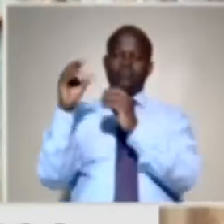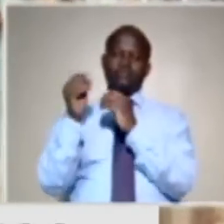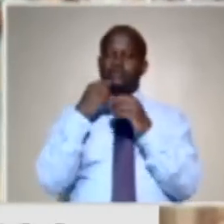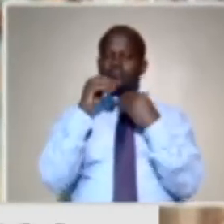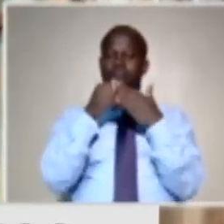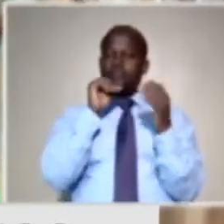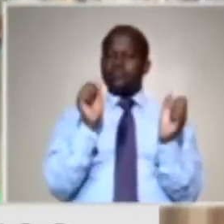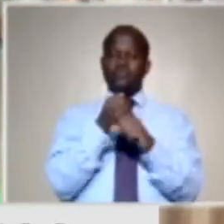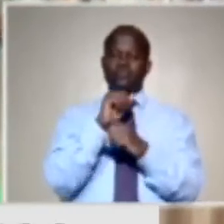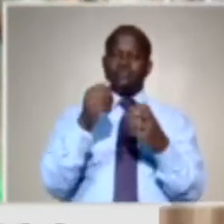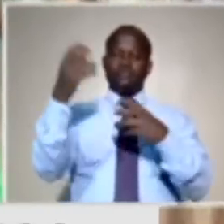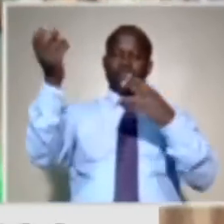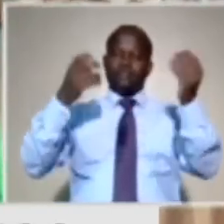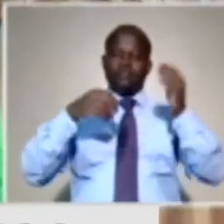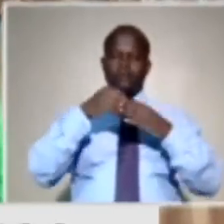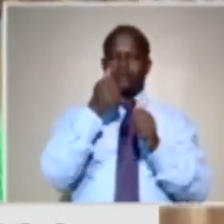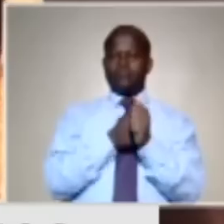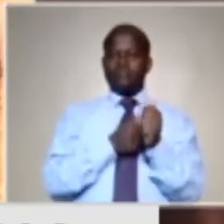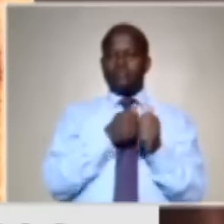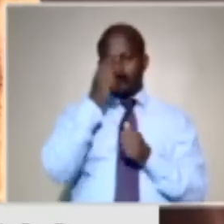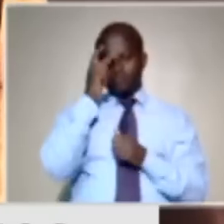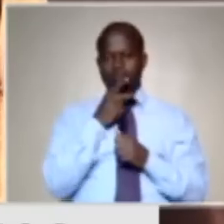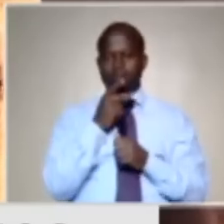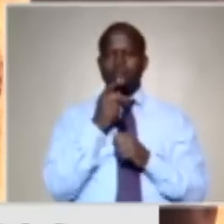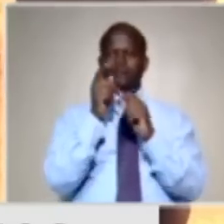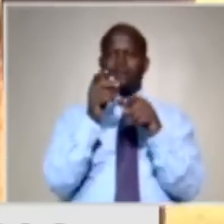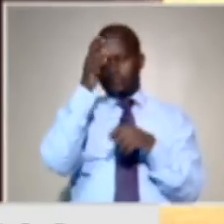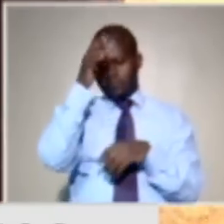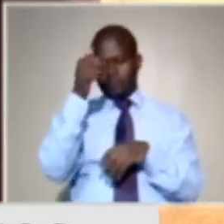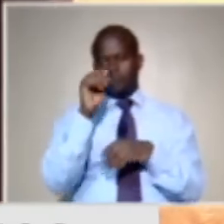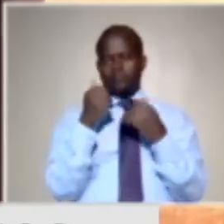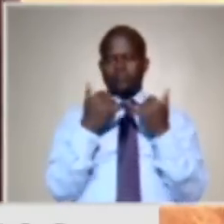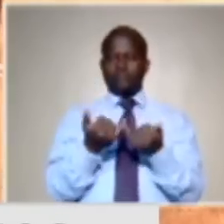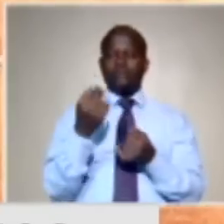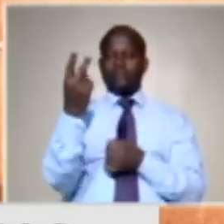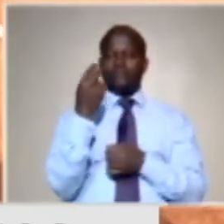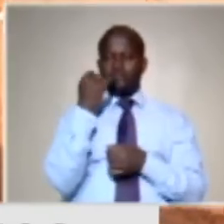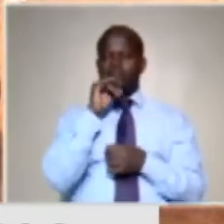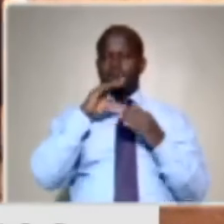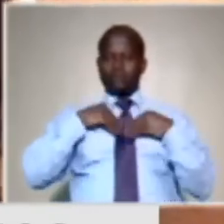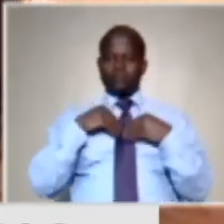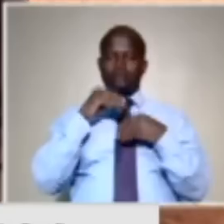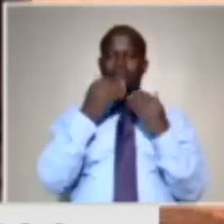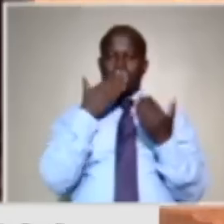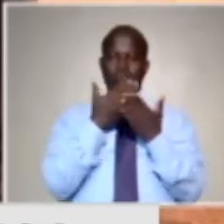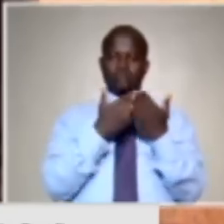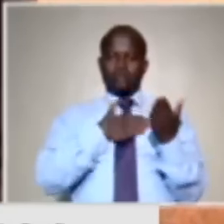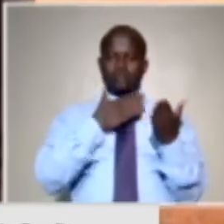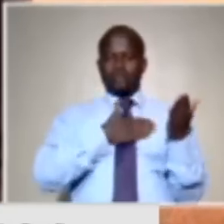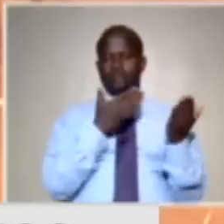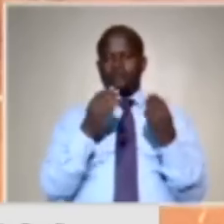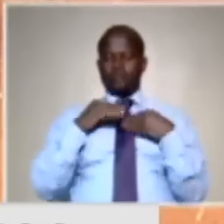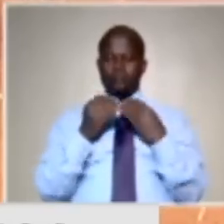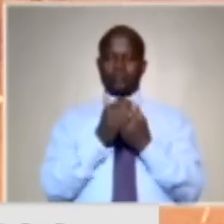yuko atazabajyana buri mwana agomba gusanga se kuri aba bana babiri basigaye base nubwo batarabemera neza ikishimirwa nuko bemeye